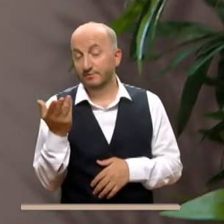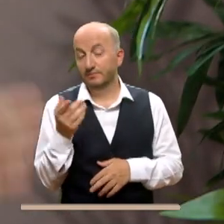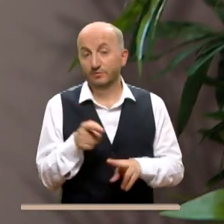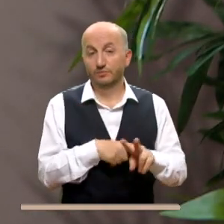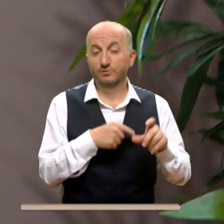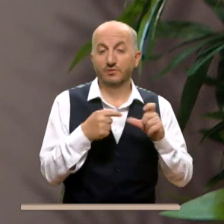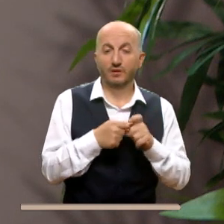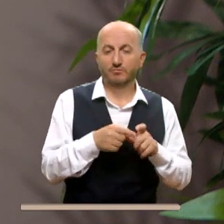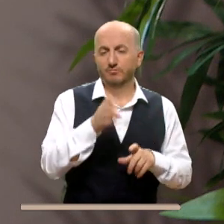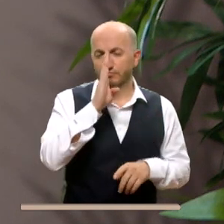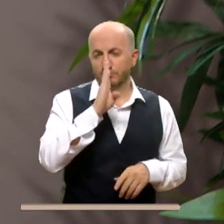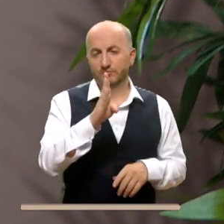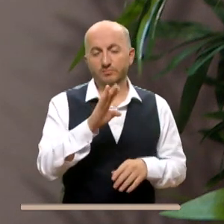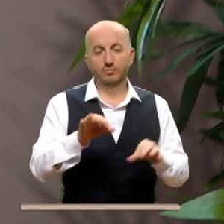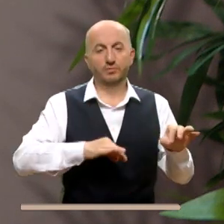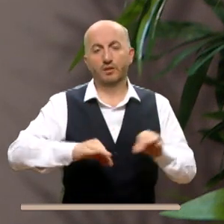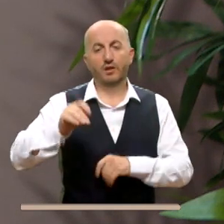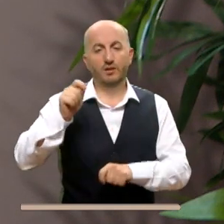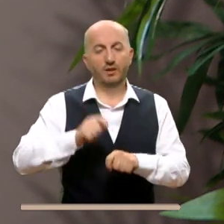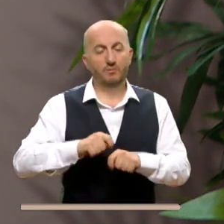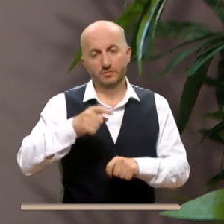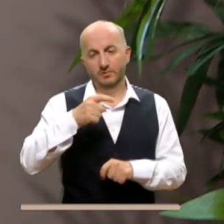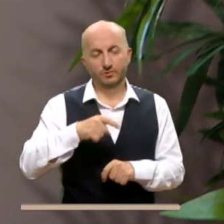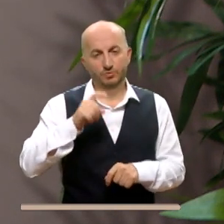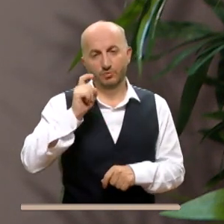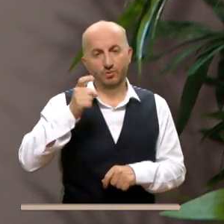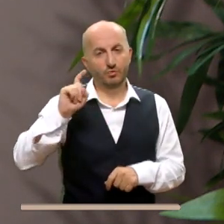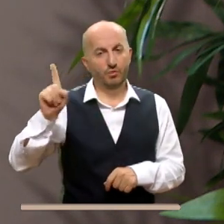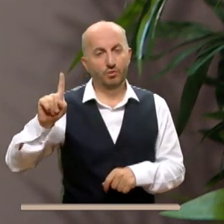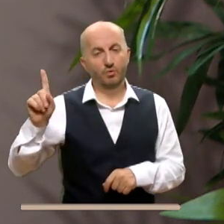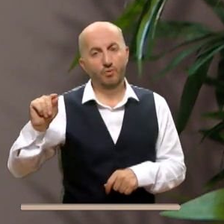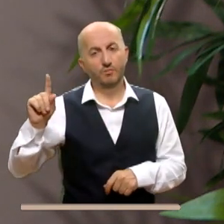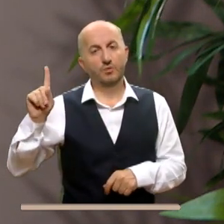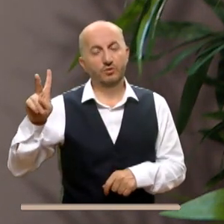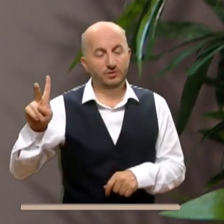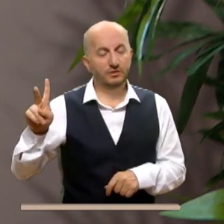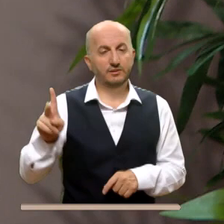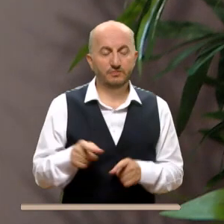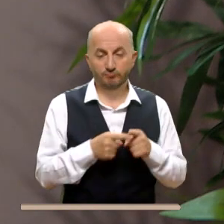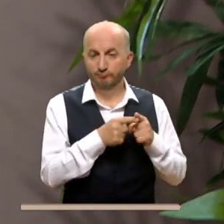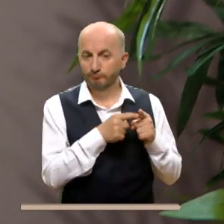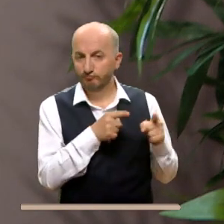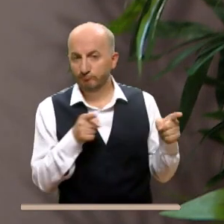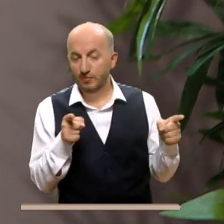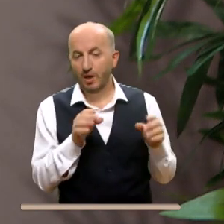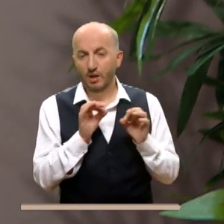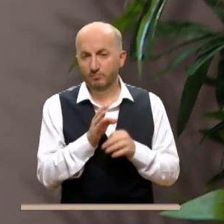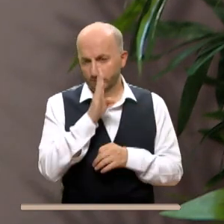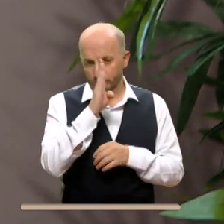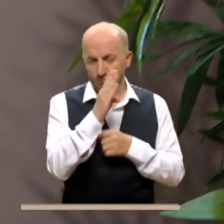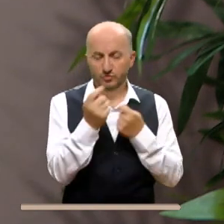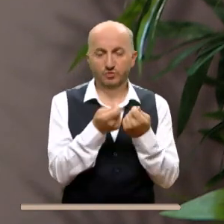Emre disiplinli bir plan yapmış. Belli ki 9, 10, 11, 12 süreci hep disiplinle